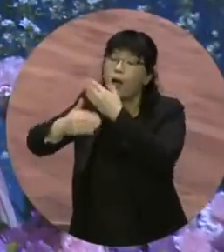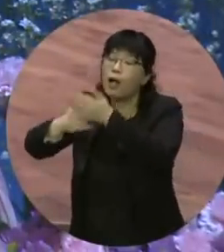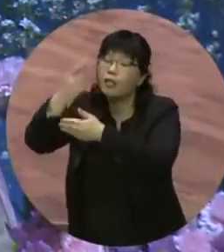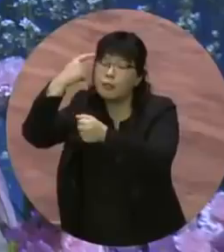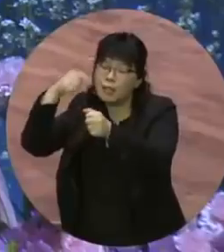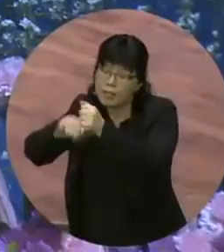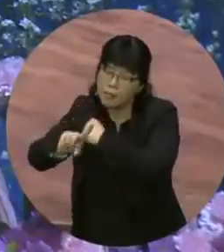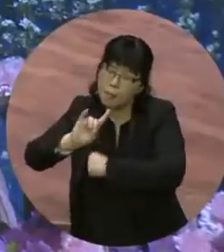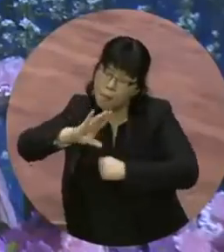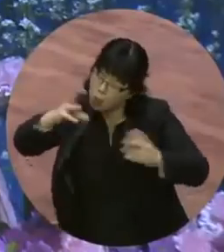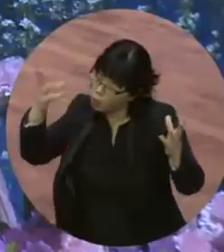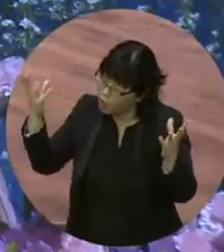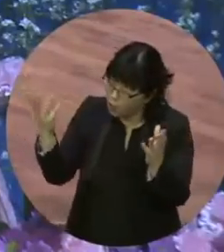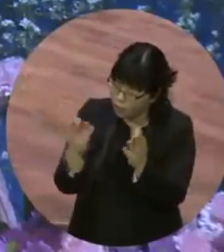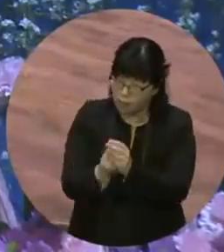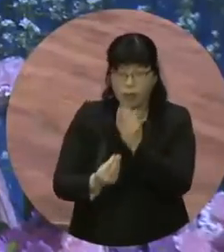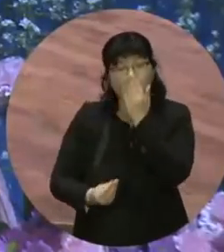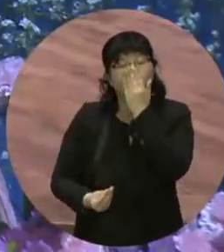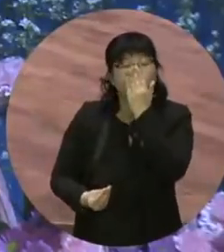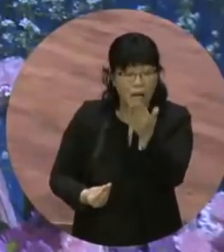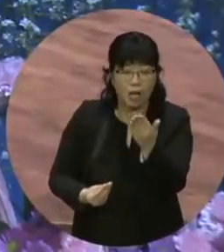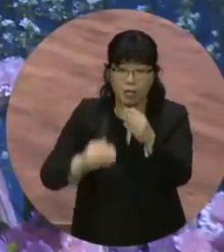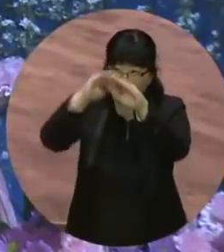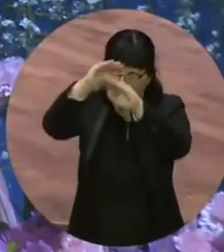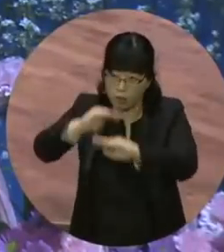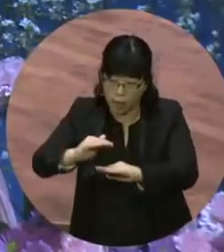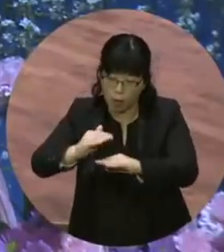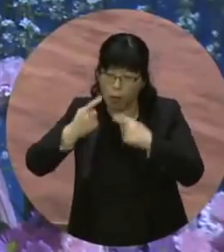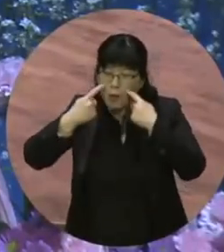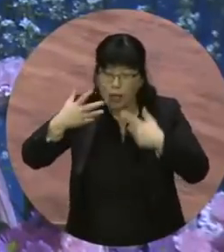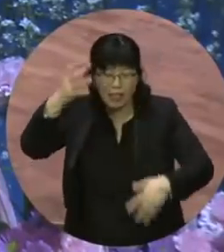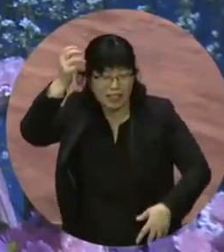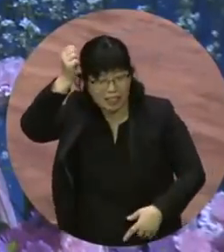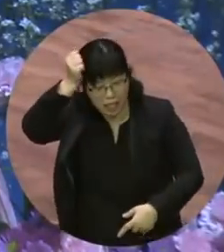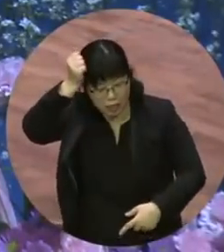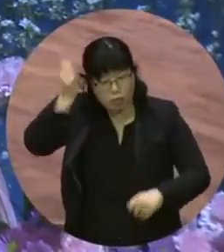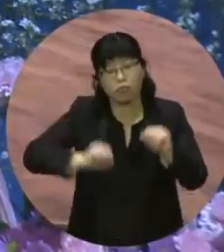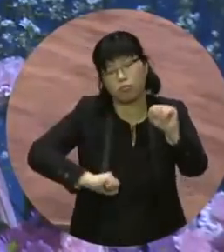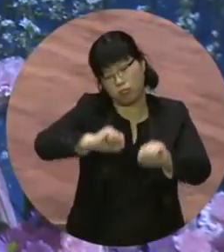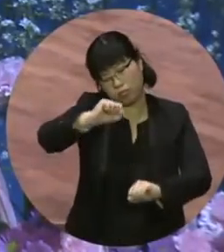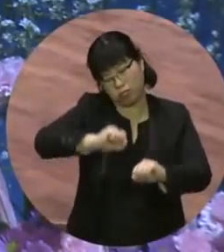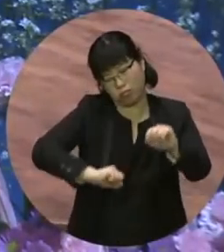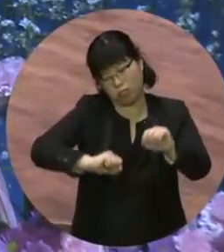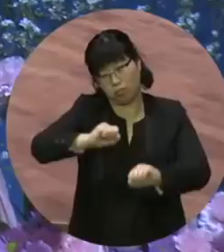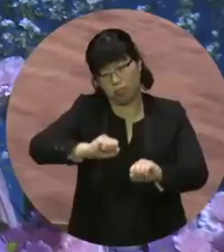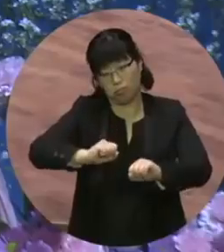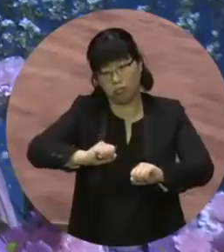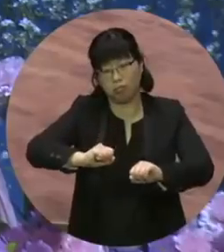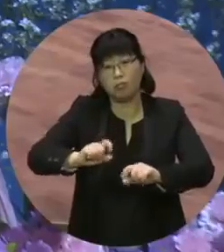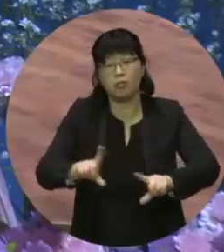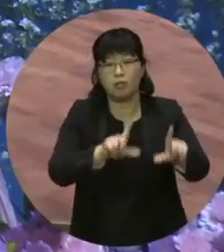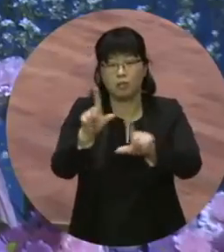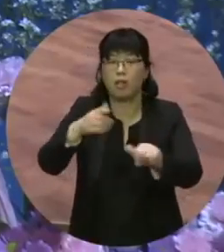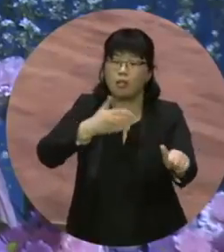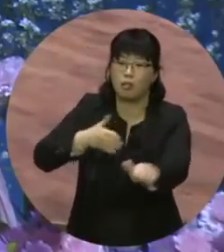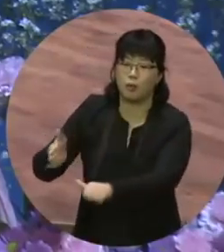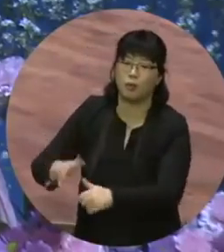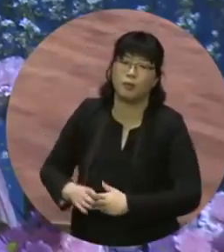그래서 여러분 성경적 삶을 사시기를 주님으로 축복합니다. 네, 결론입니다.